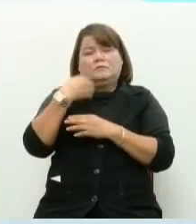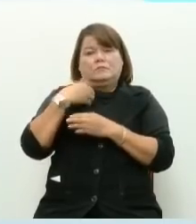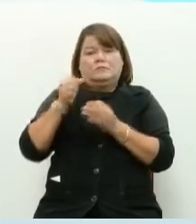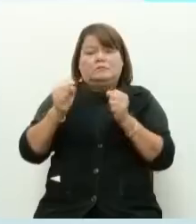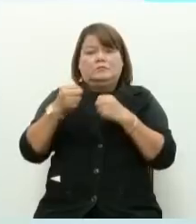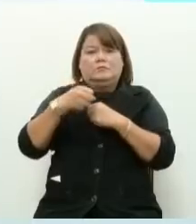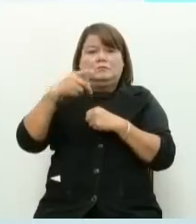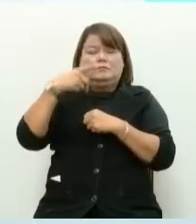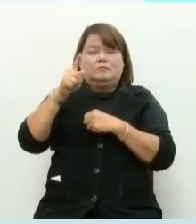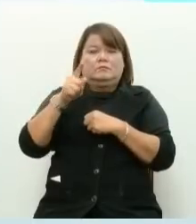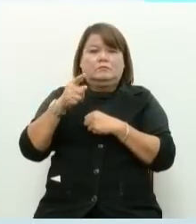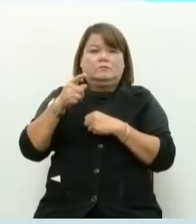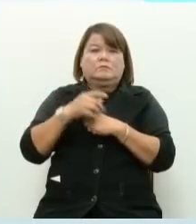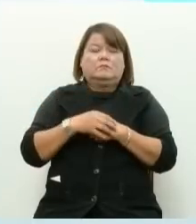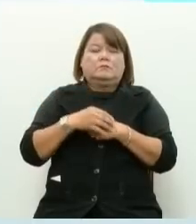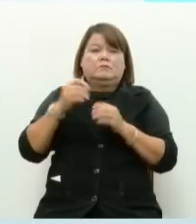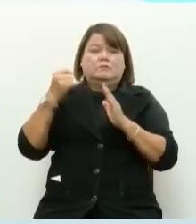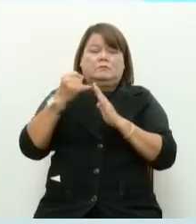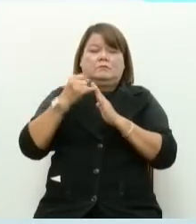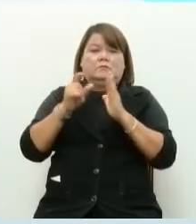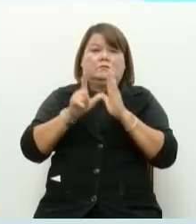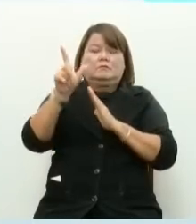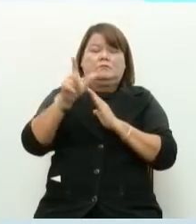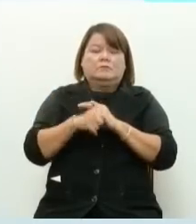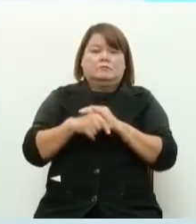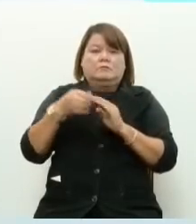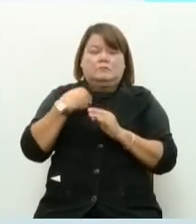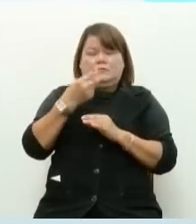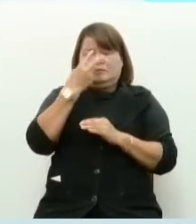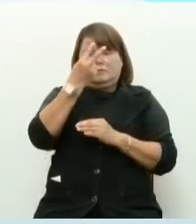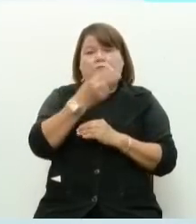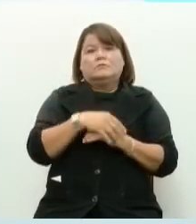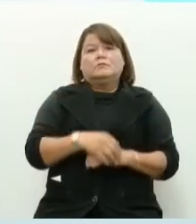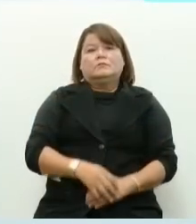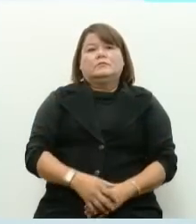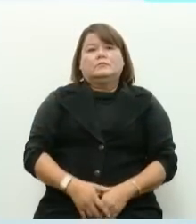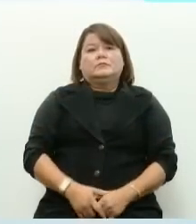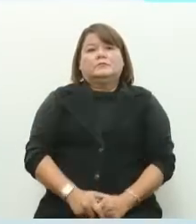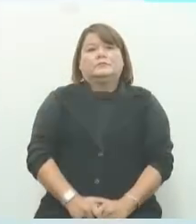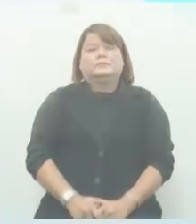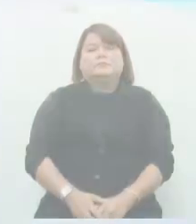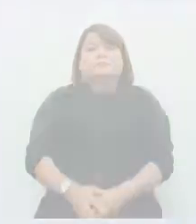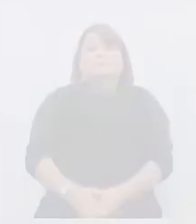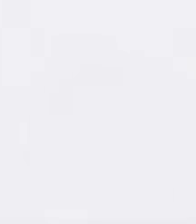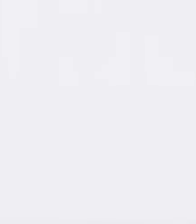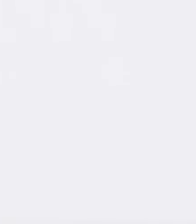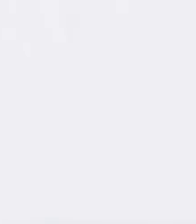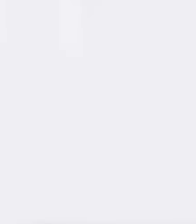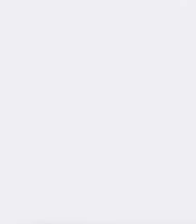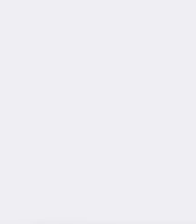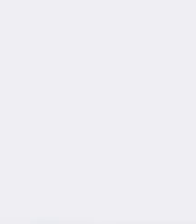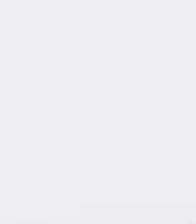วันอำเภอภูเรือจังหวัดเลยรายละเอียดของโครงการนี้จะเป็นอย่างไรนั้นไปติดตามรับชมพร้อมๆกันค่ะ